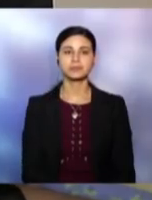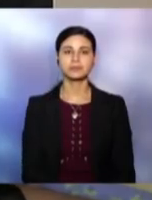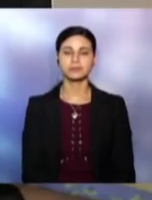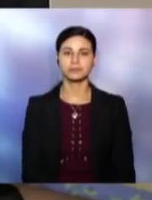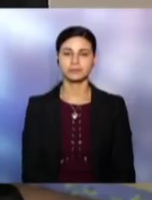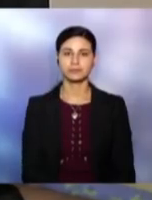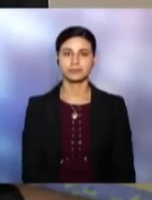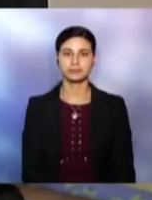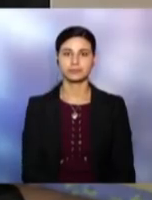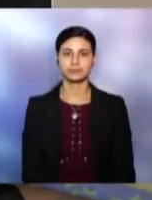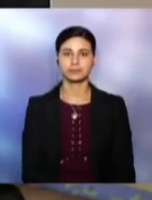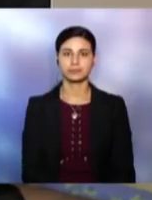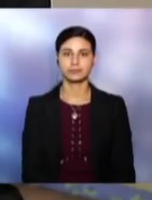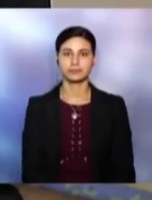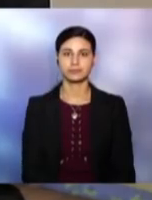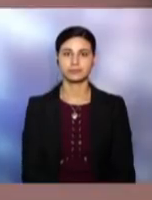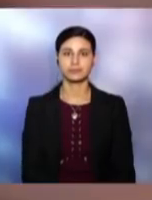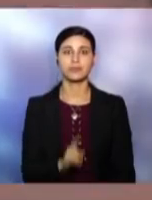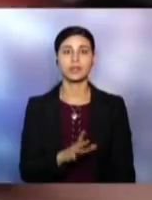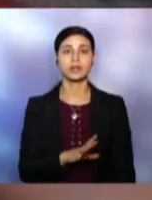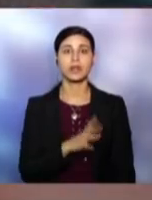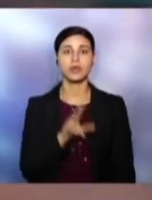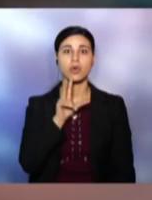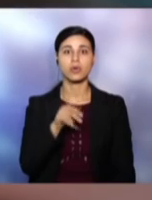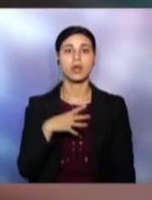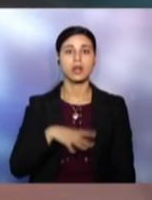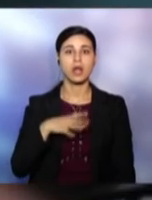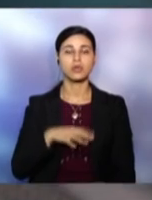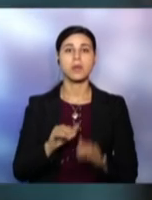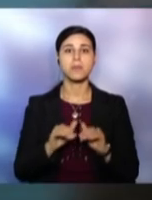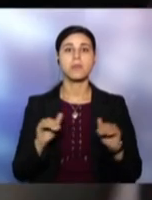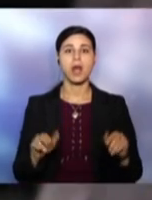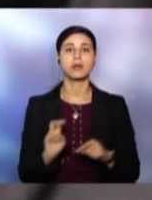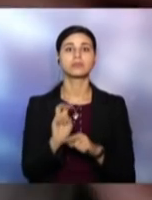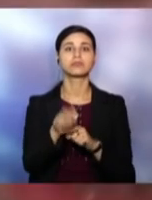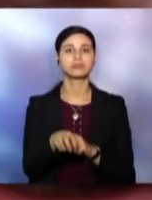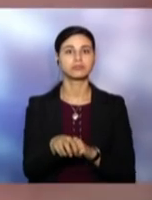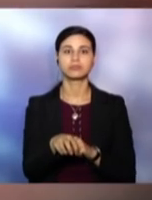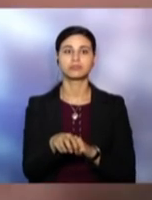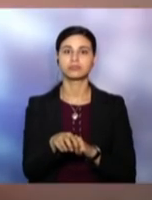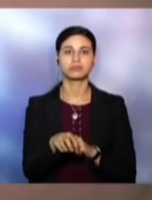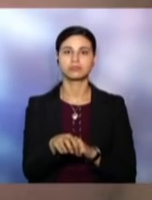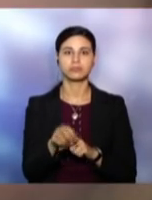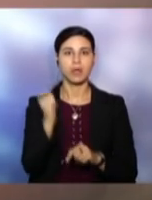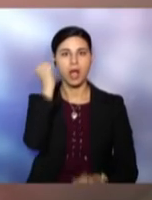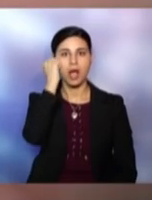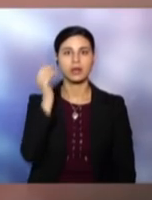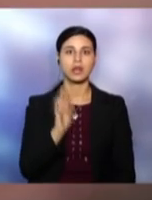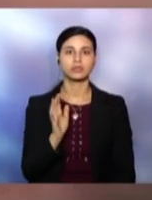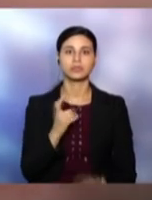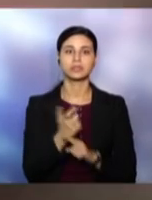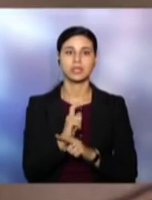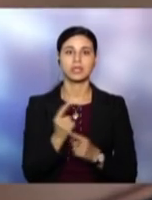აღმოჩნდა, რომ ეს ალაპარაკებული ქართული რაც იყო, ბაღში წასვლის შემდეგ სრულიად ჩაიხშო. მივხვდი, რომ ძალიან